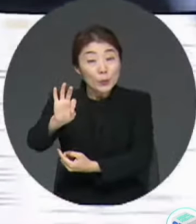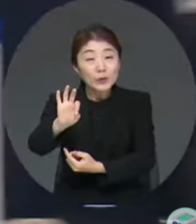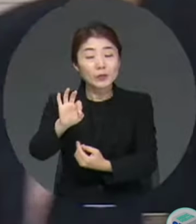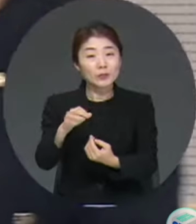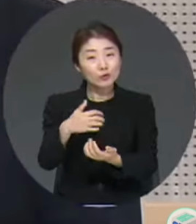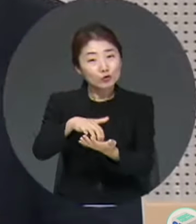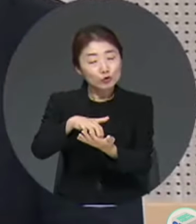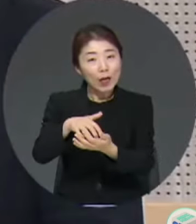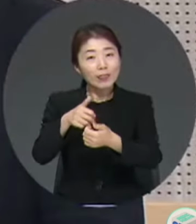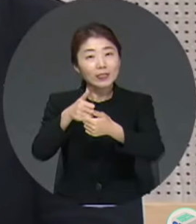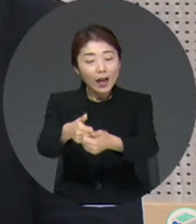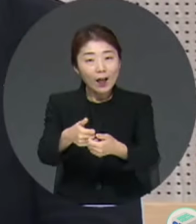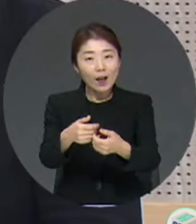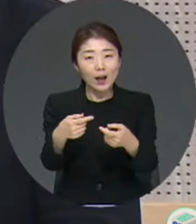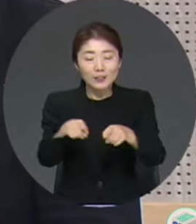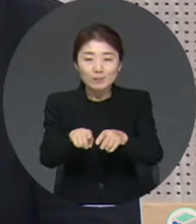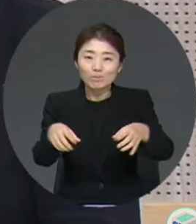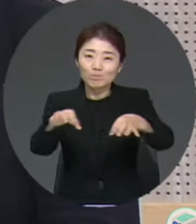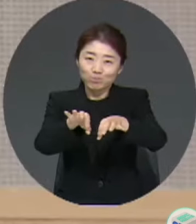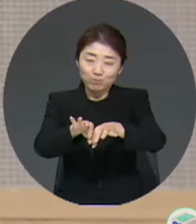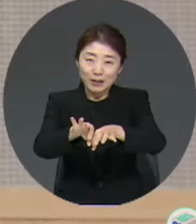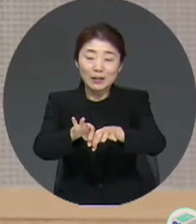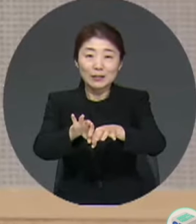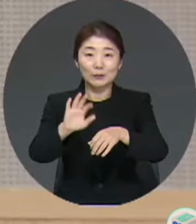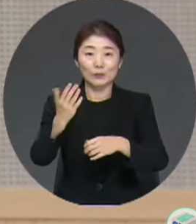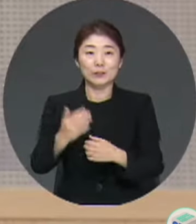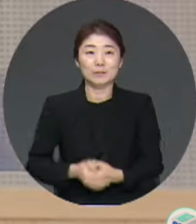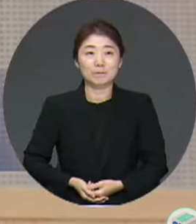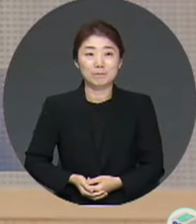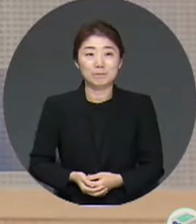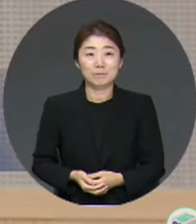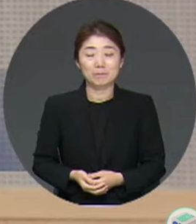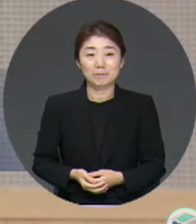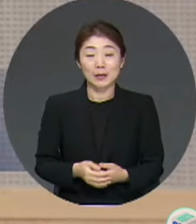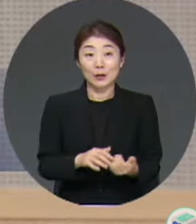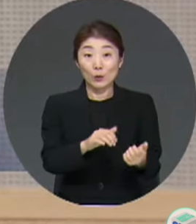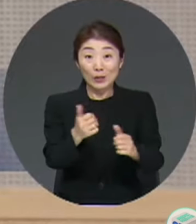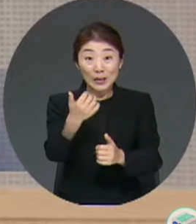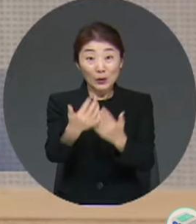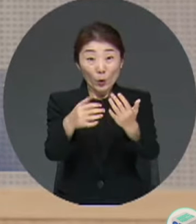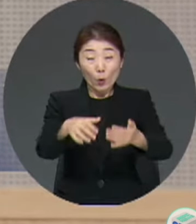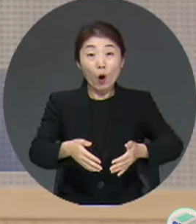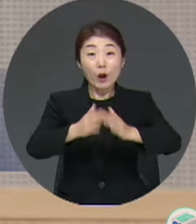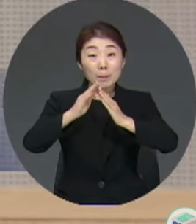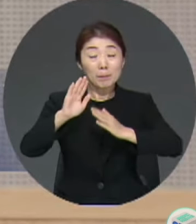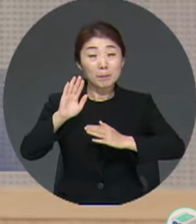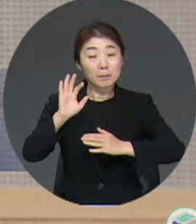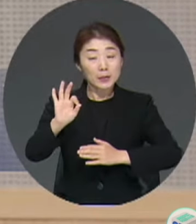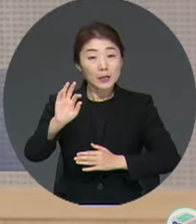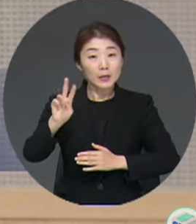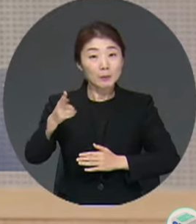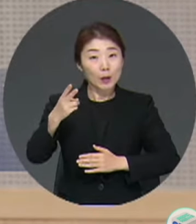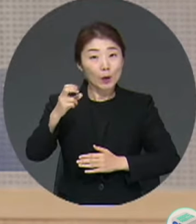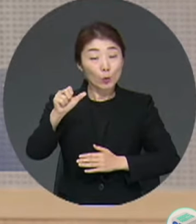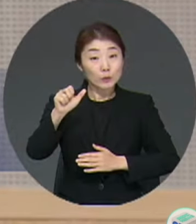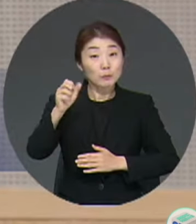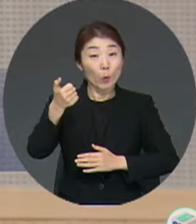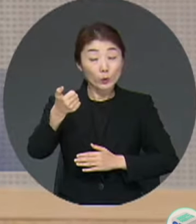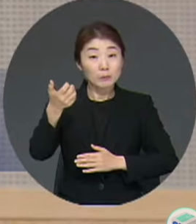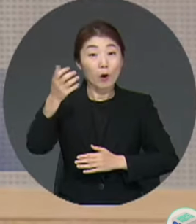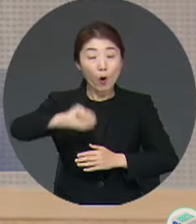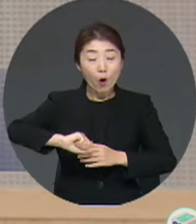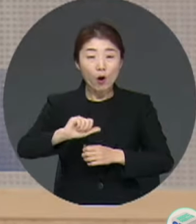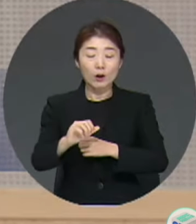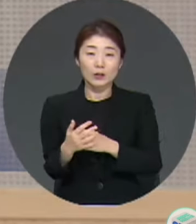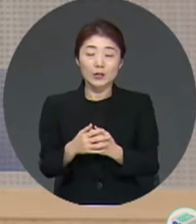건수에 따라 공동 부담합니다. 우리 화장시설 건립비 약 250억과 매년 5억 원의